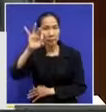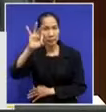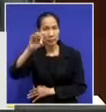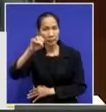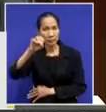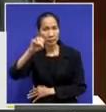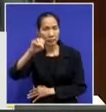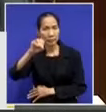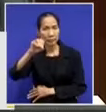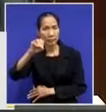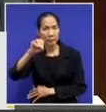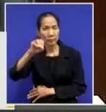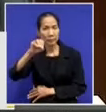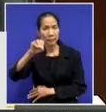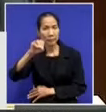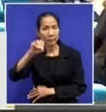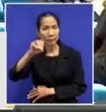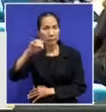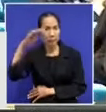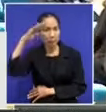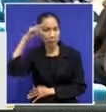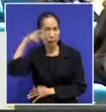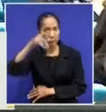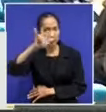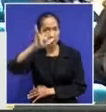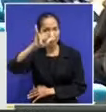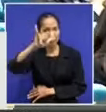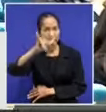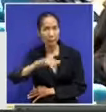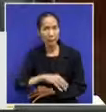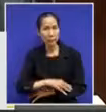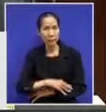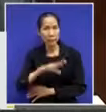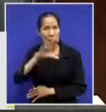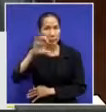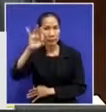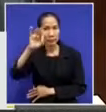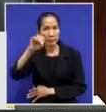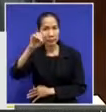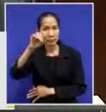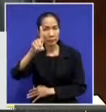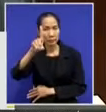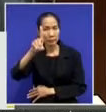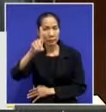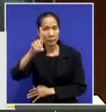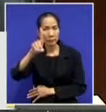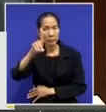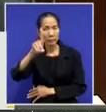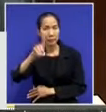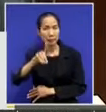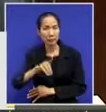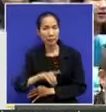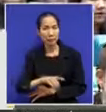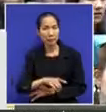590นายสมศักดิ์เทพสุทิน พลเอกประยุทธ์จันโอชาครับ 591นายสมศักดิ์พันเกษ